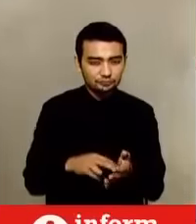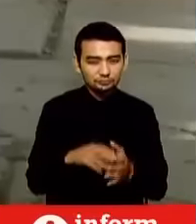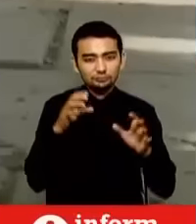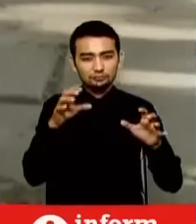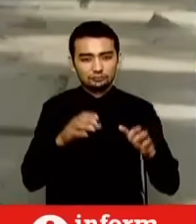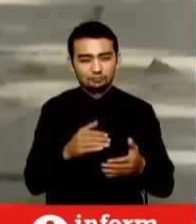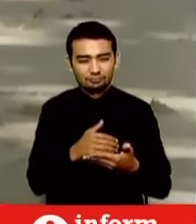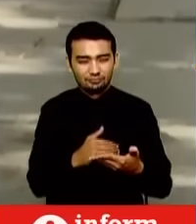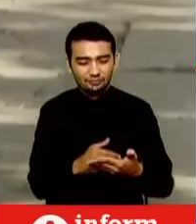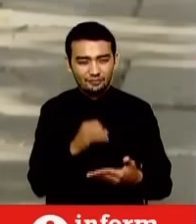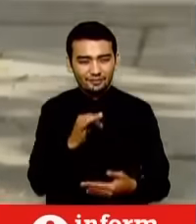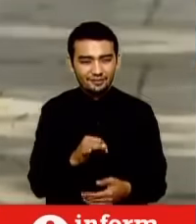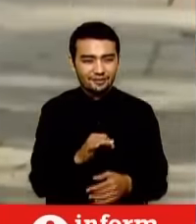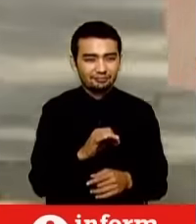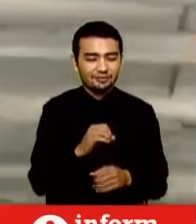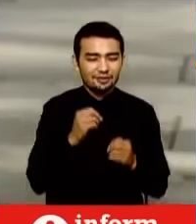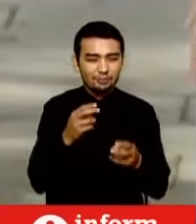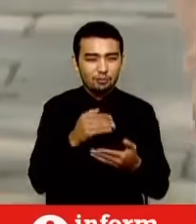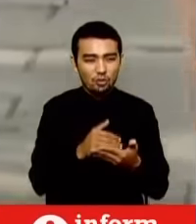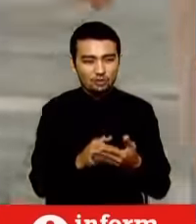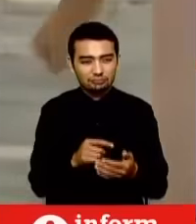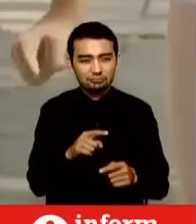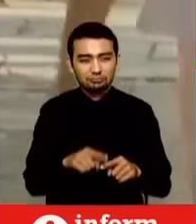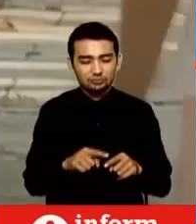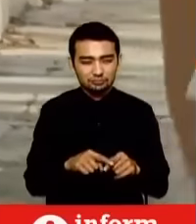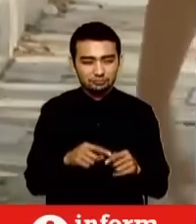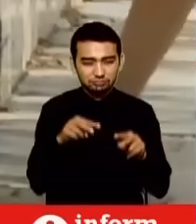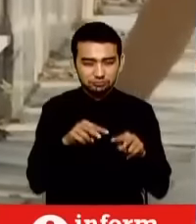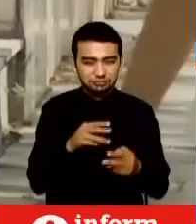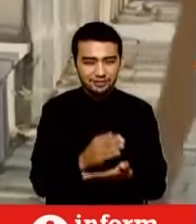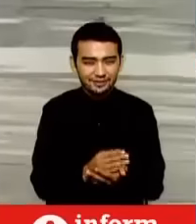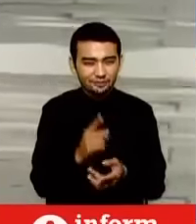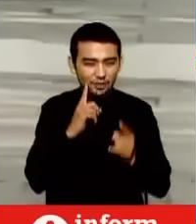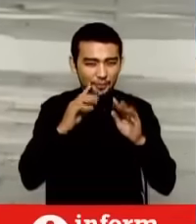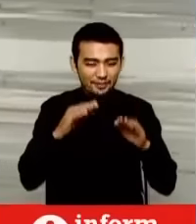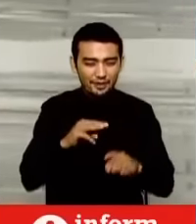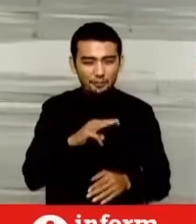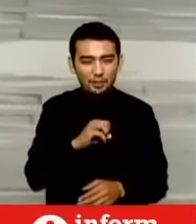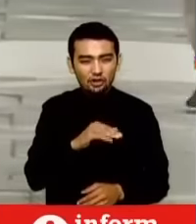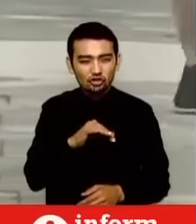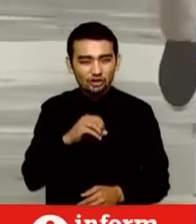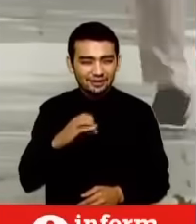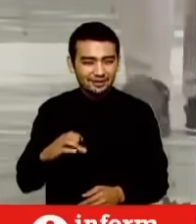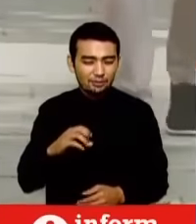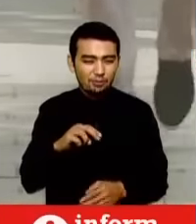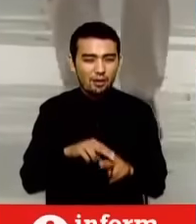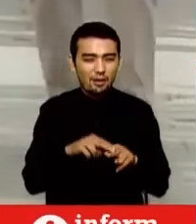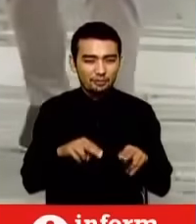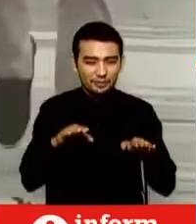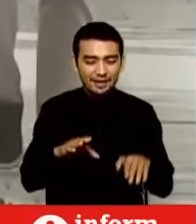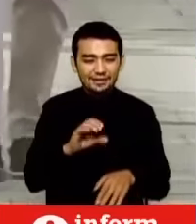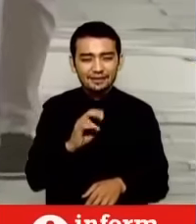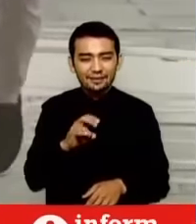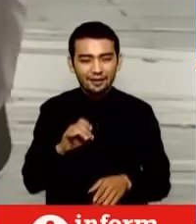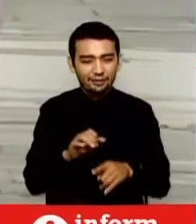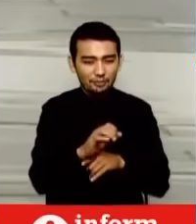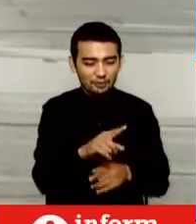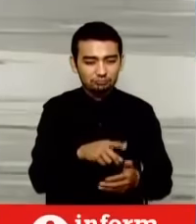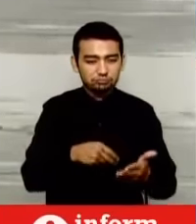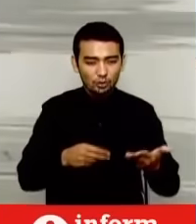где предполагается реализация проекта. Он находится на рассмотрении Мажилиса парламента. Далее его направят в Сенат и на подпись главе